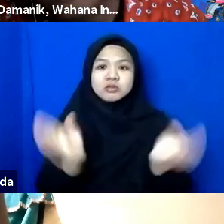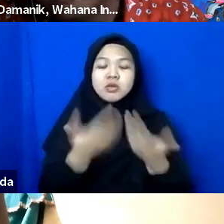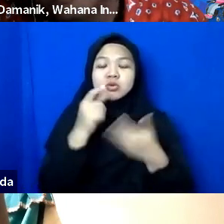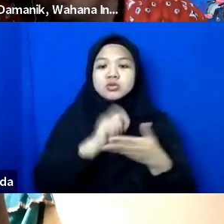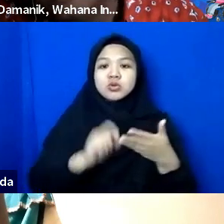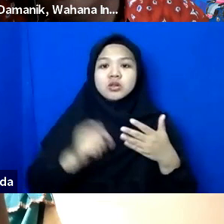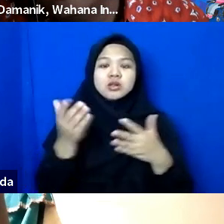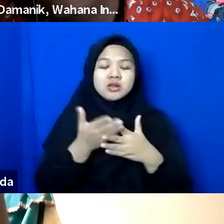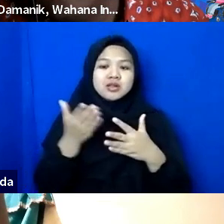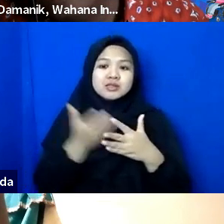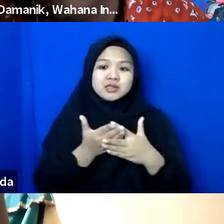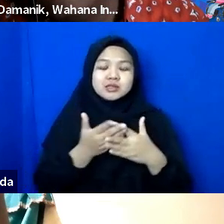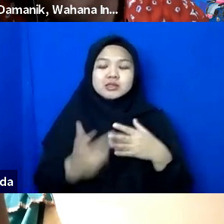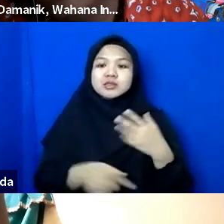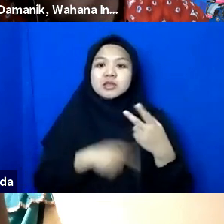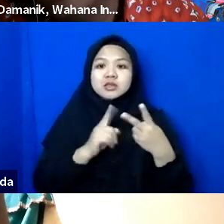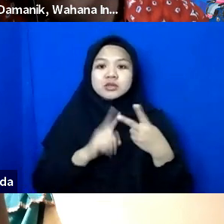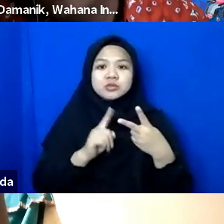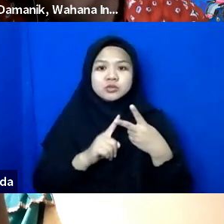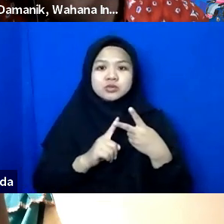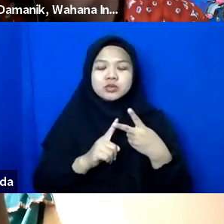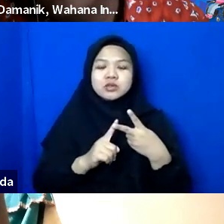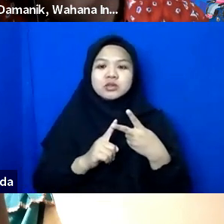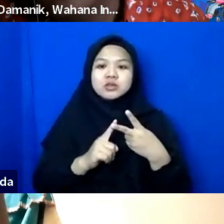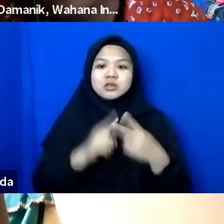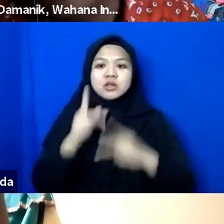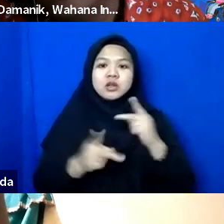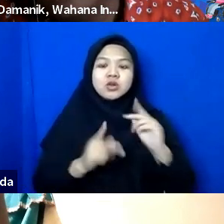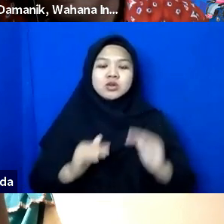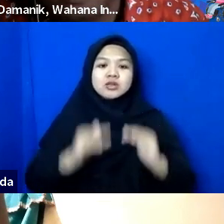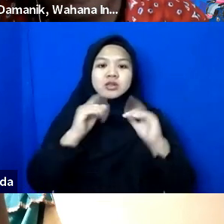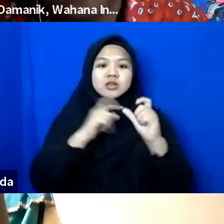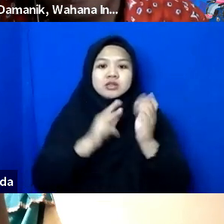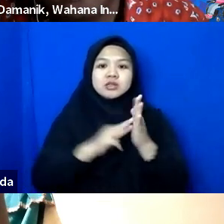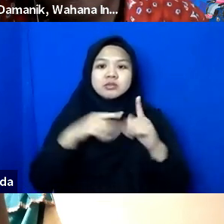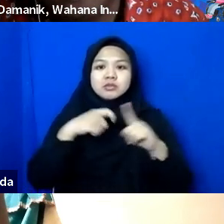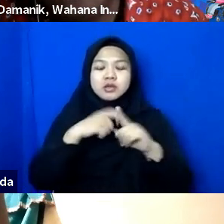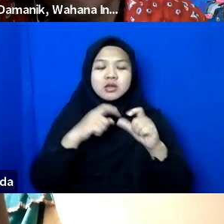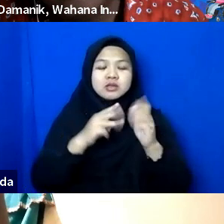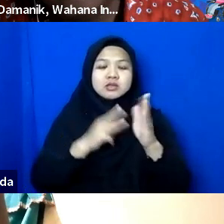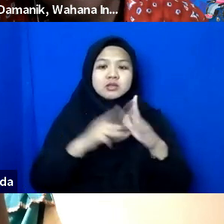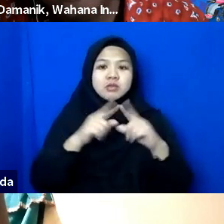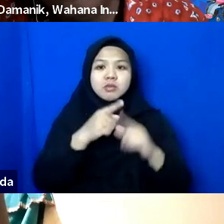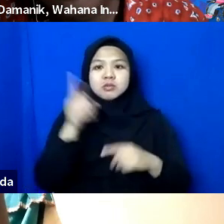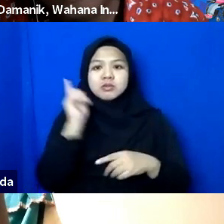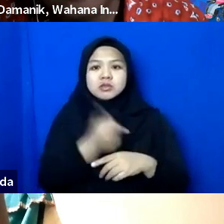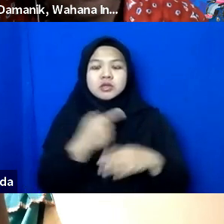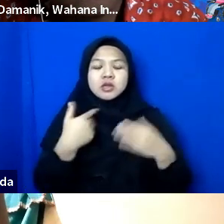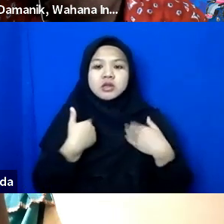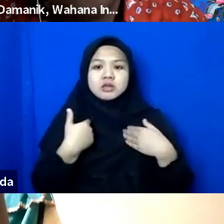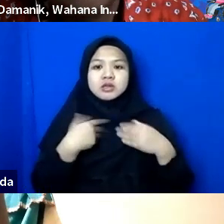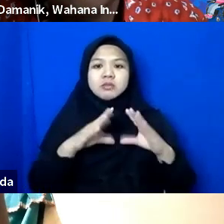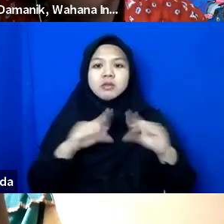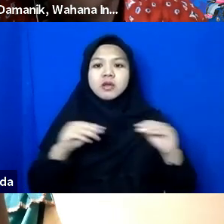yang ramah dan akses yang kedua Eh kalau di tingkat SMK SMA itu mereka memastikan terjadi misalnya